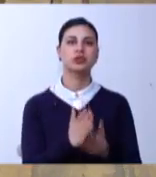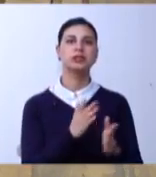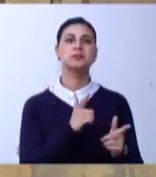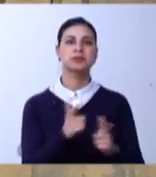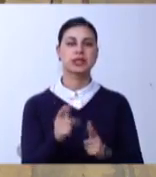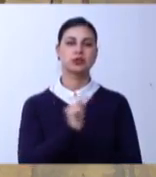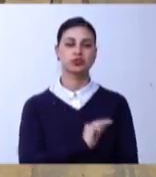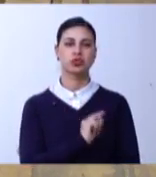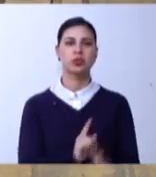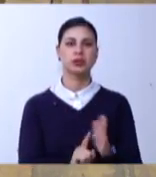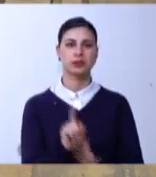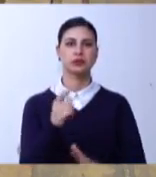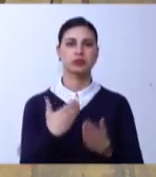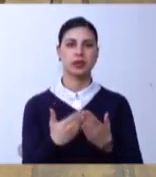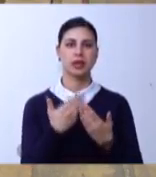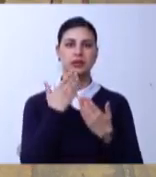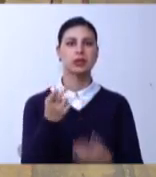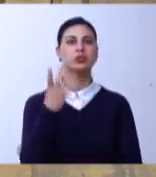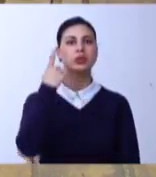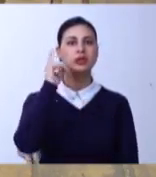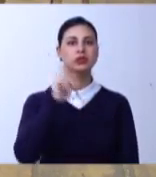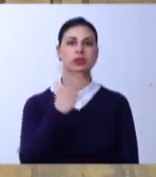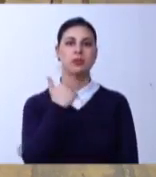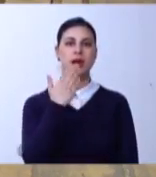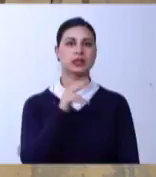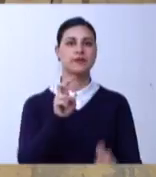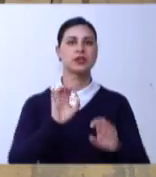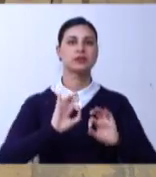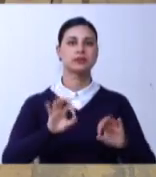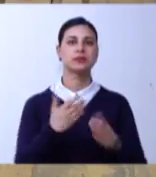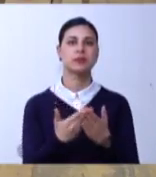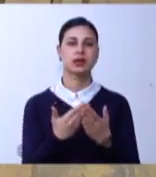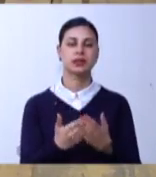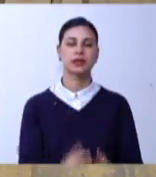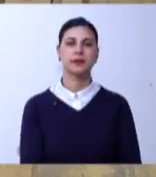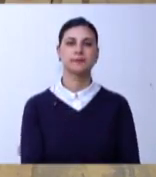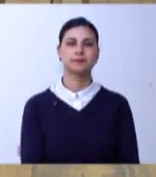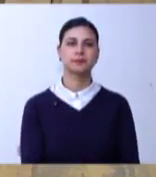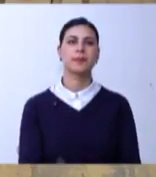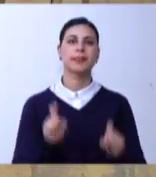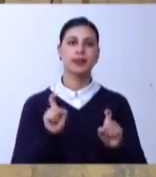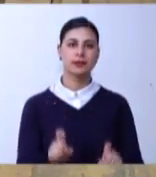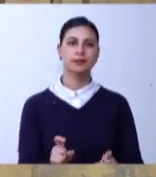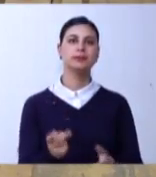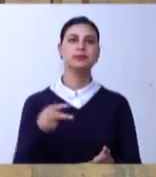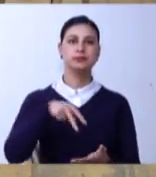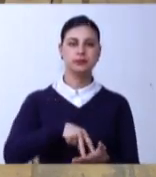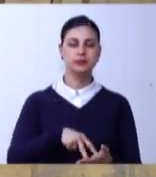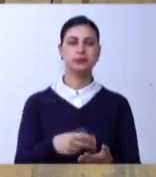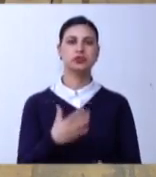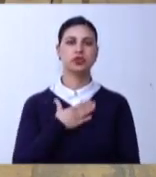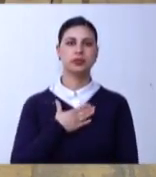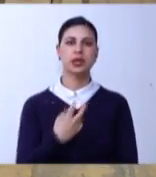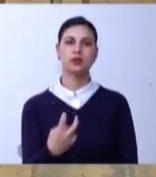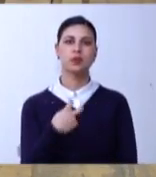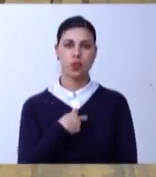დაიწყოთ მუშაობა? მას უნდა ესმოდეს მარტივი ინსტრუქციები, როგორიც არის მაგალითად დაჯექი, ადექი, მოდი ჩემთან,